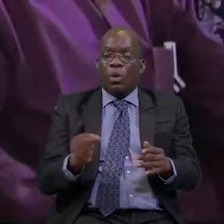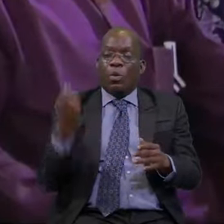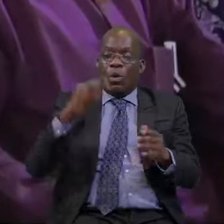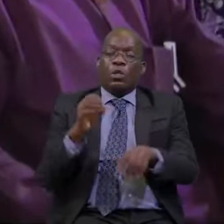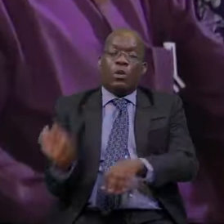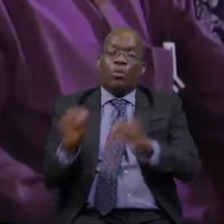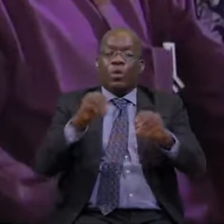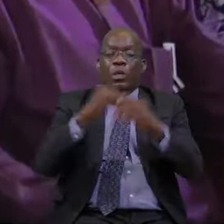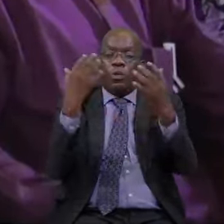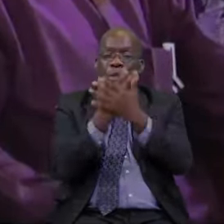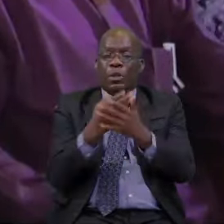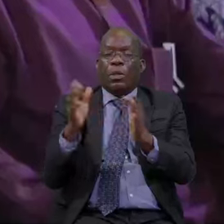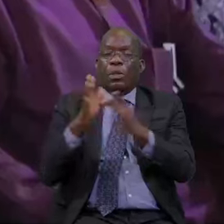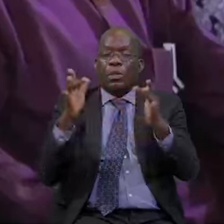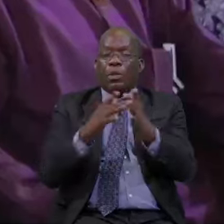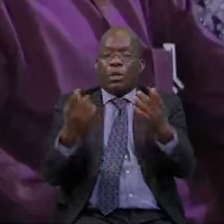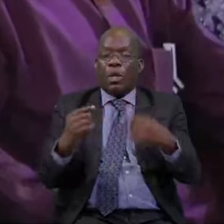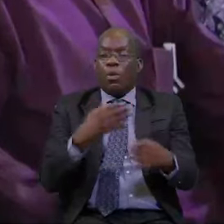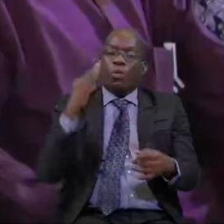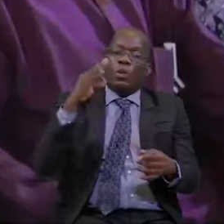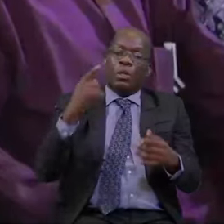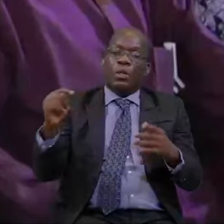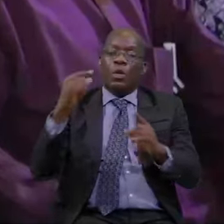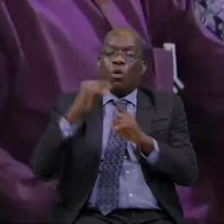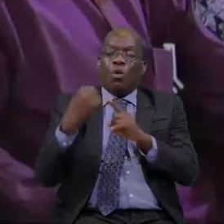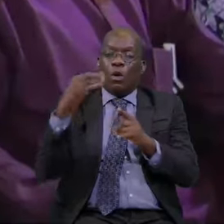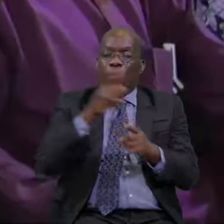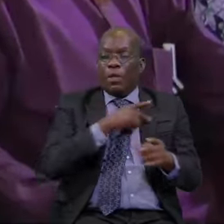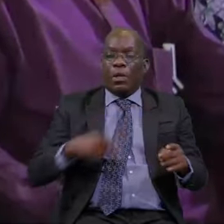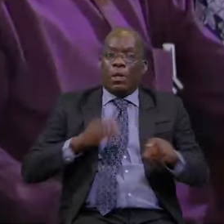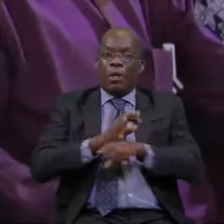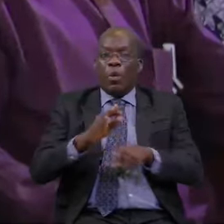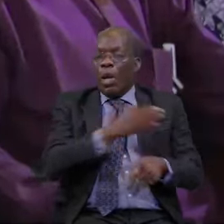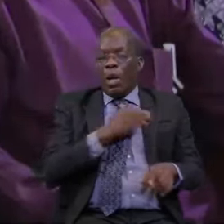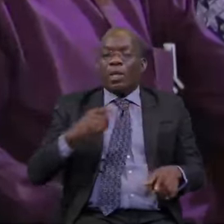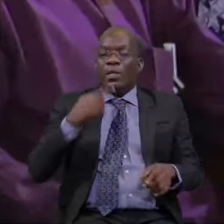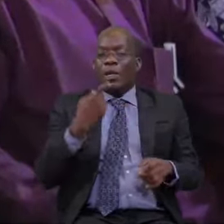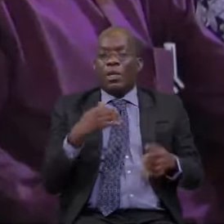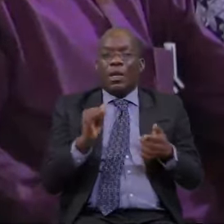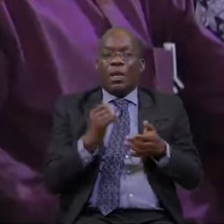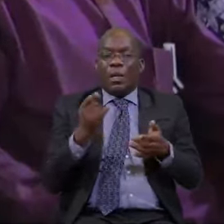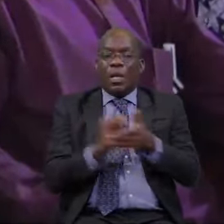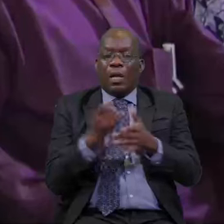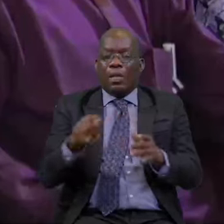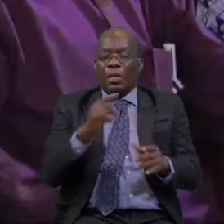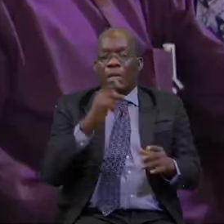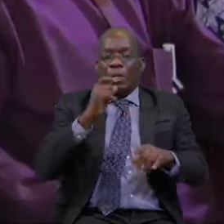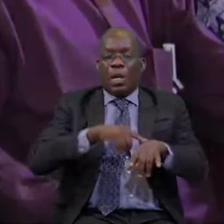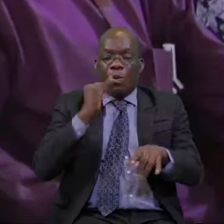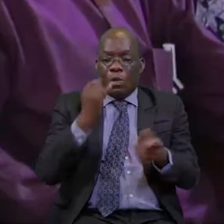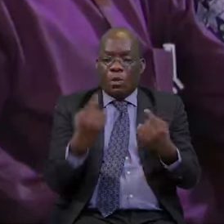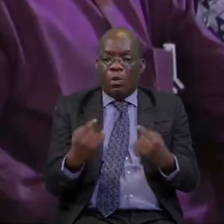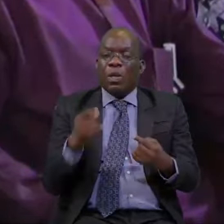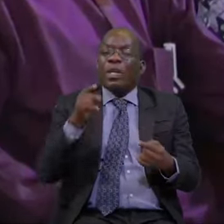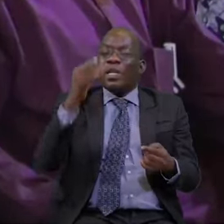l'évangile de Dieu. Verset 15. Il disait, le temps est accompli. Il connaissait